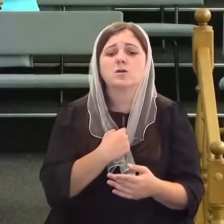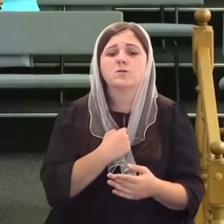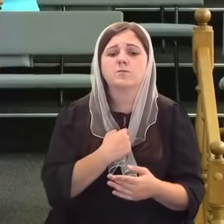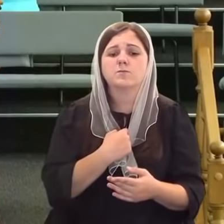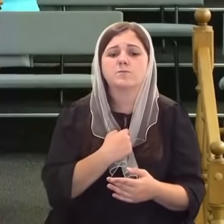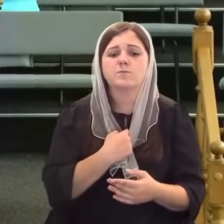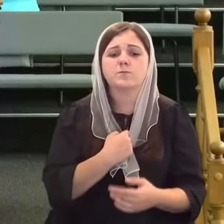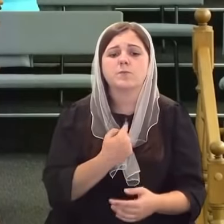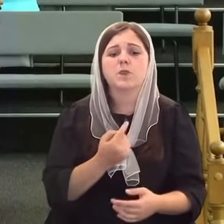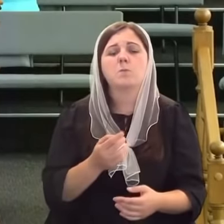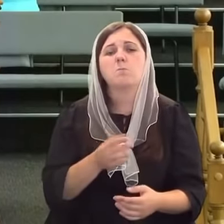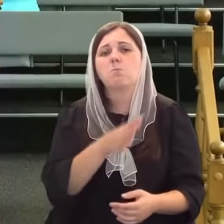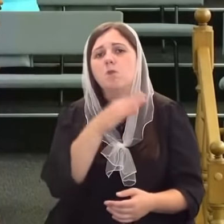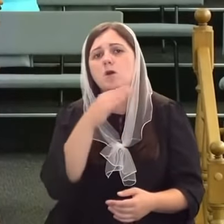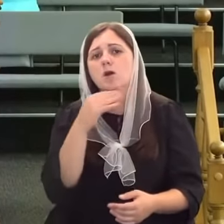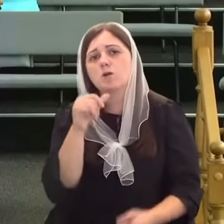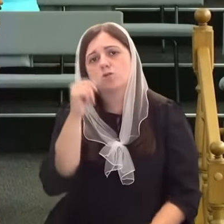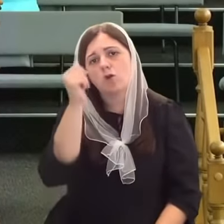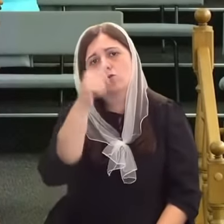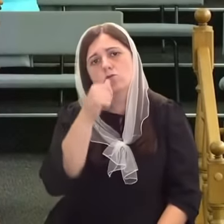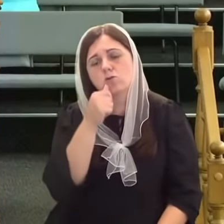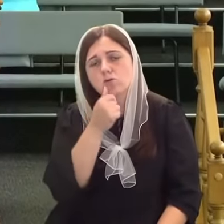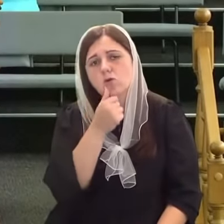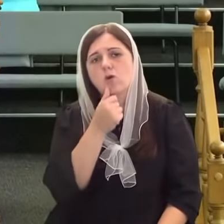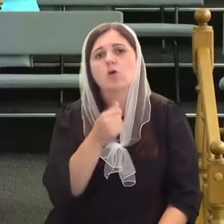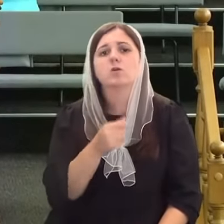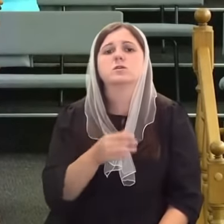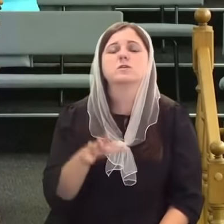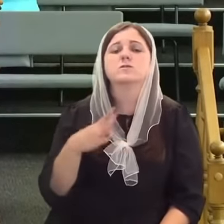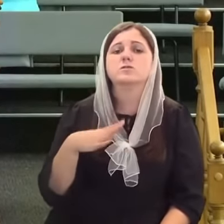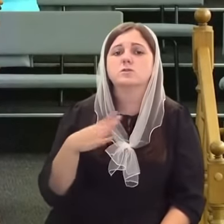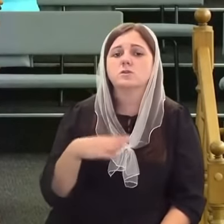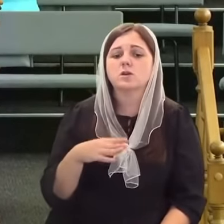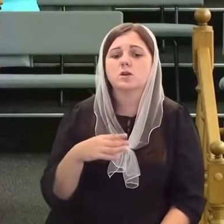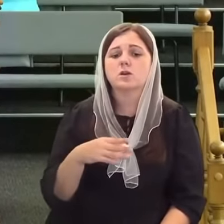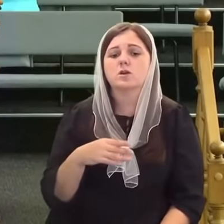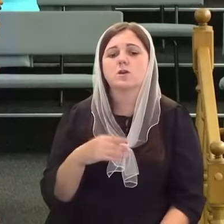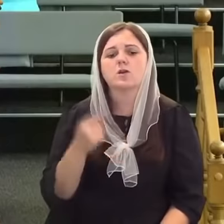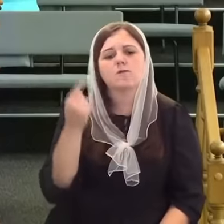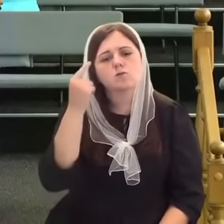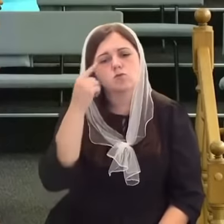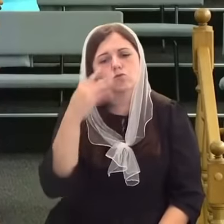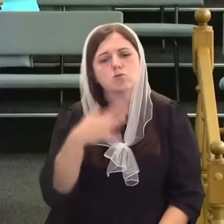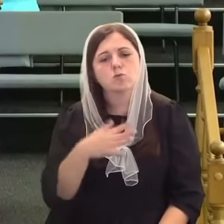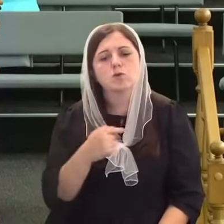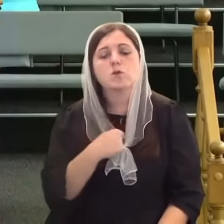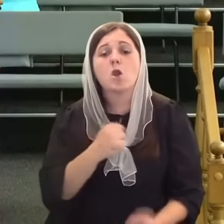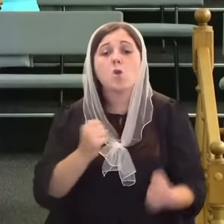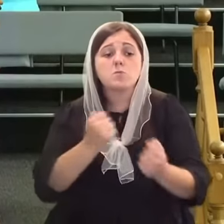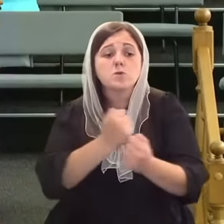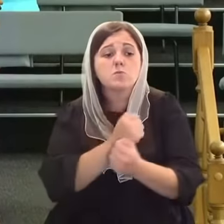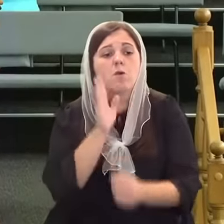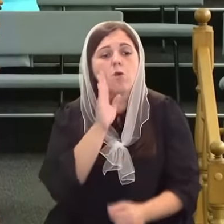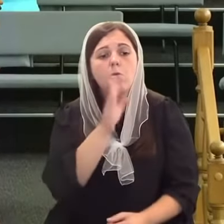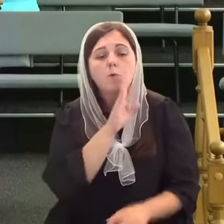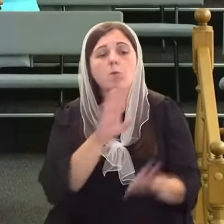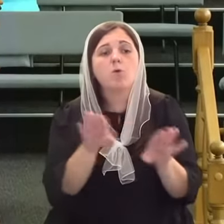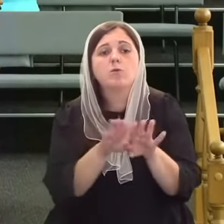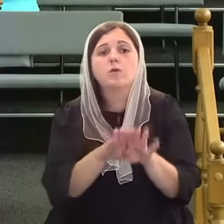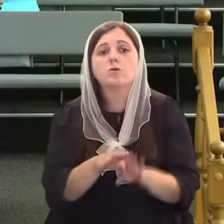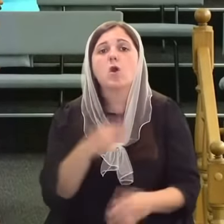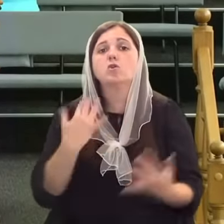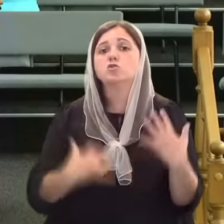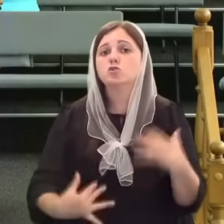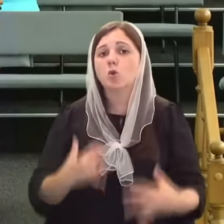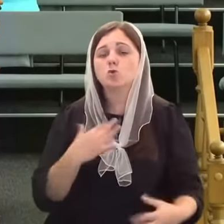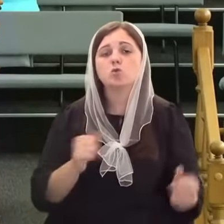Я годами шел к этому. Я, обнимая ее, Иосиф обнимал своих братьев. Я